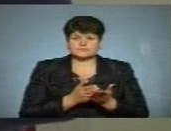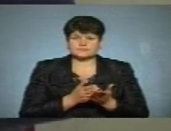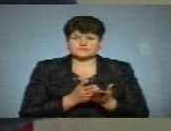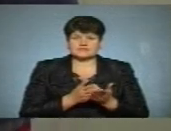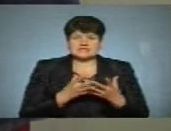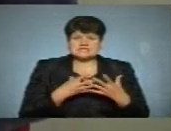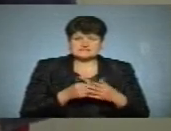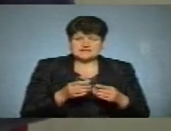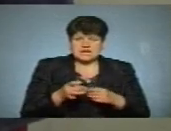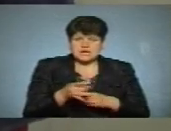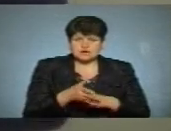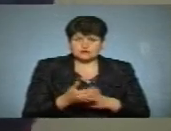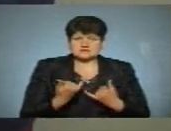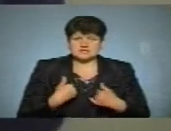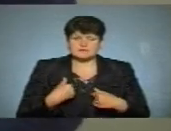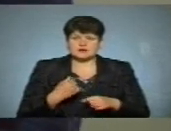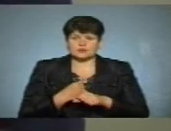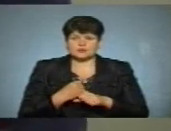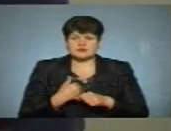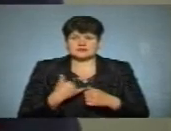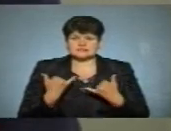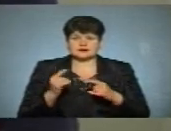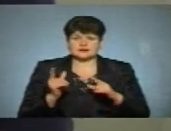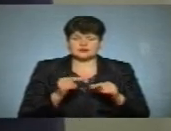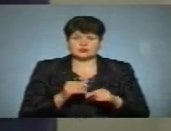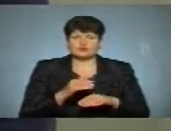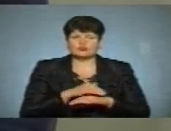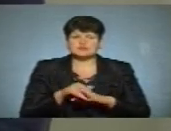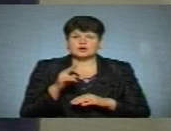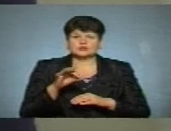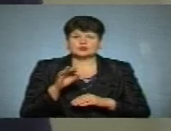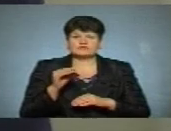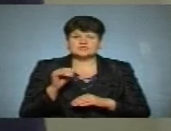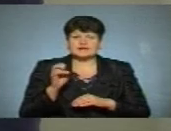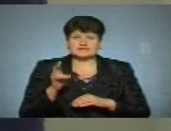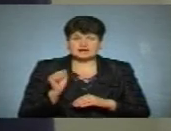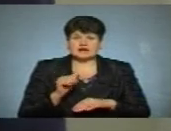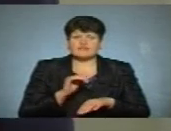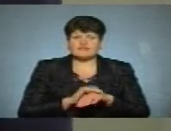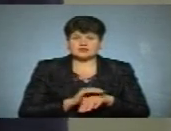свій район, зараз робимо це ми. От я їду зараз на вулицю Довженка, яка належить